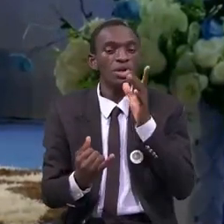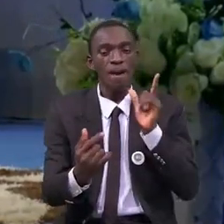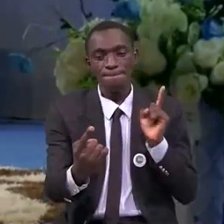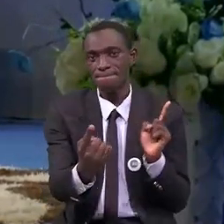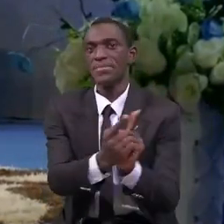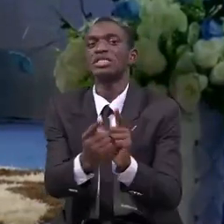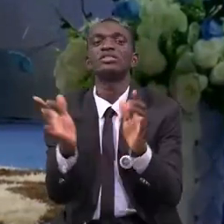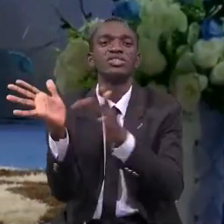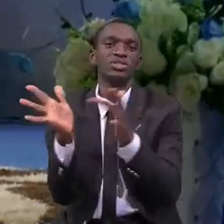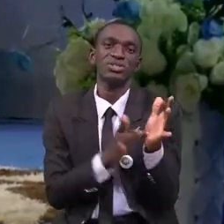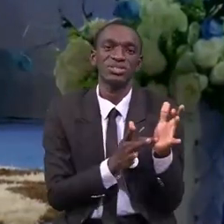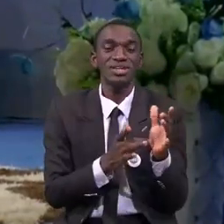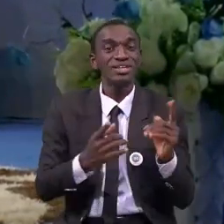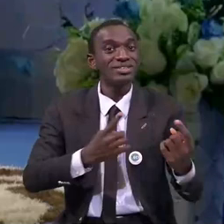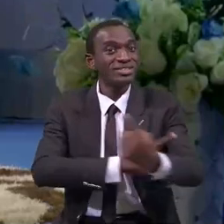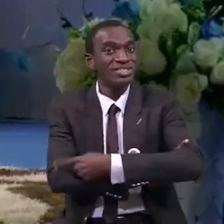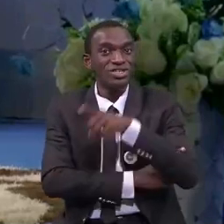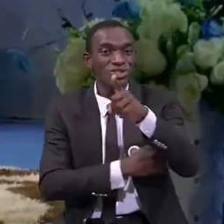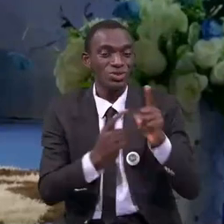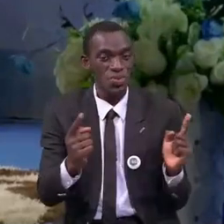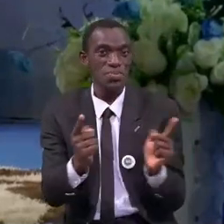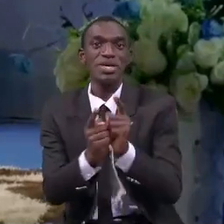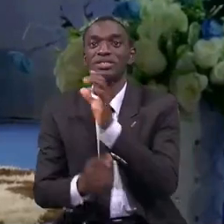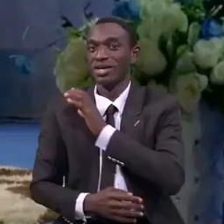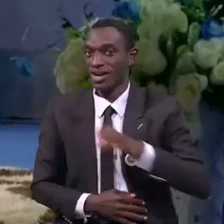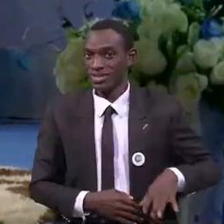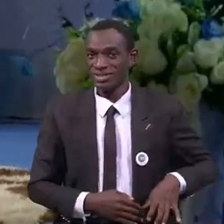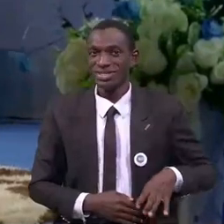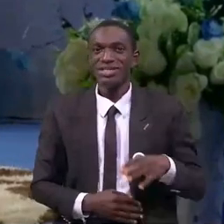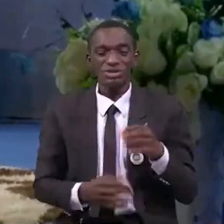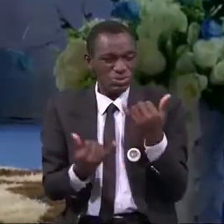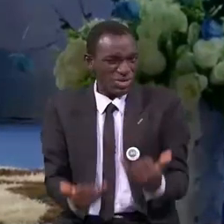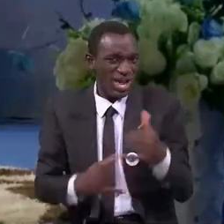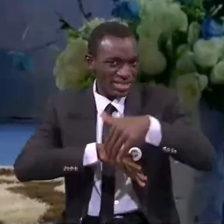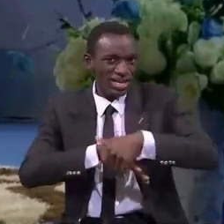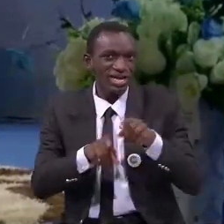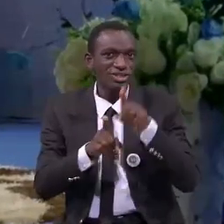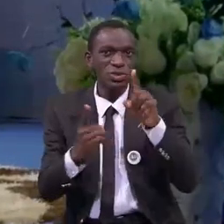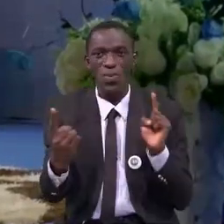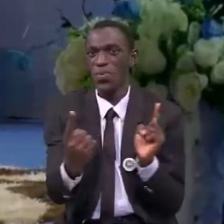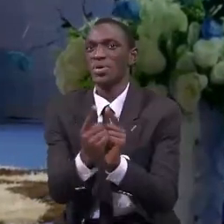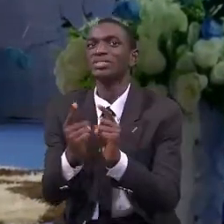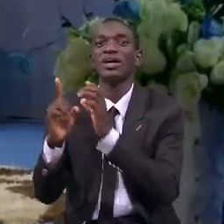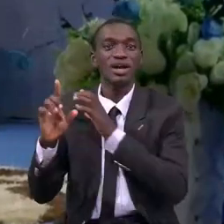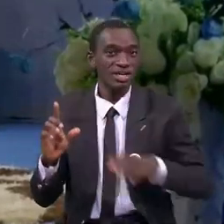Christ le jour vous rencontrez Christ ce soir comme vous allez rencontrer